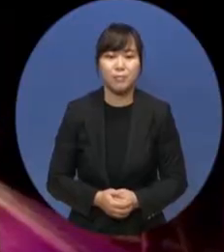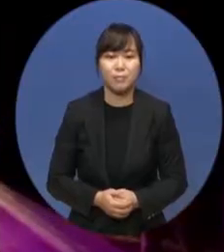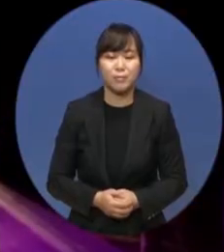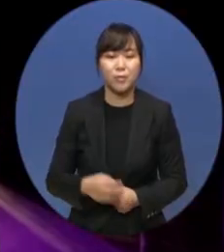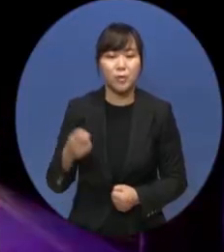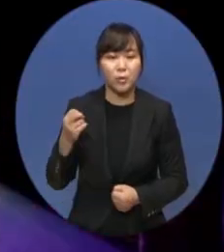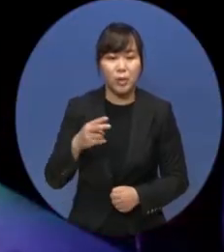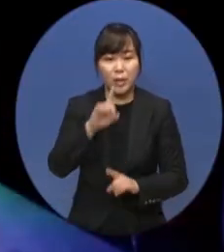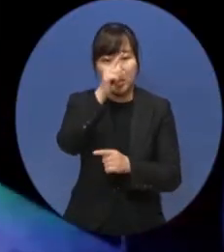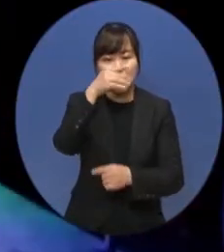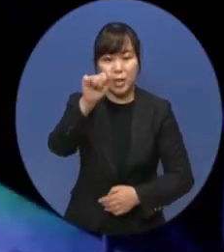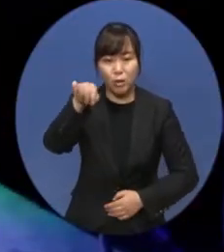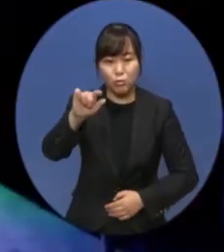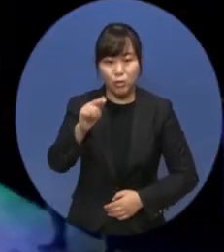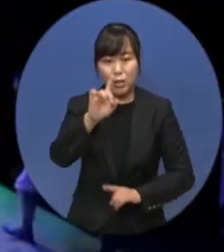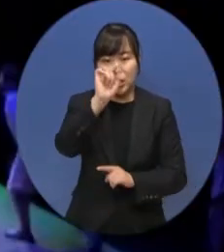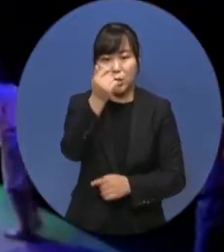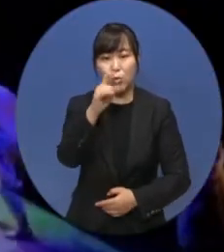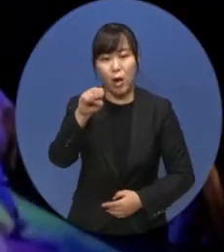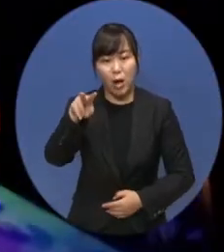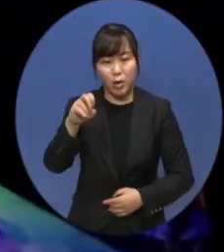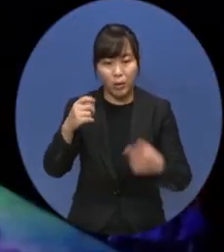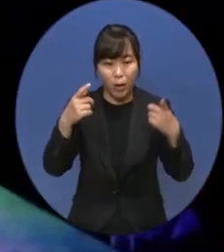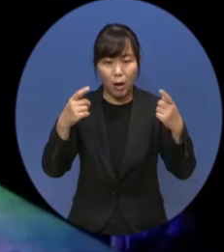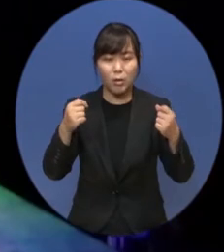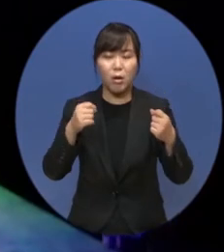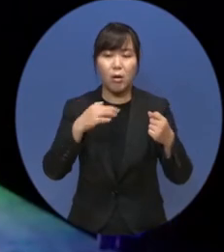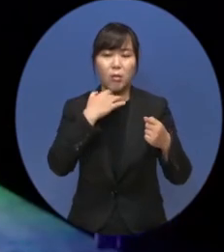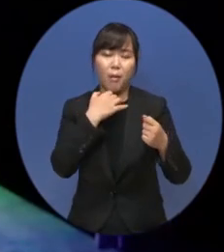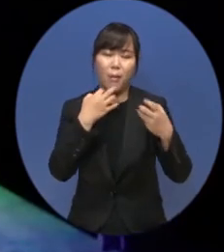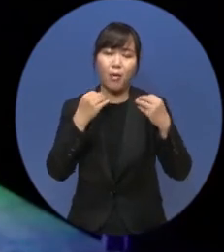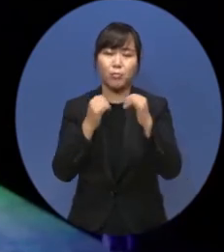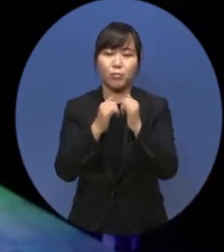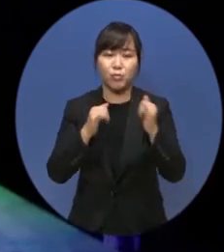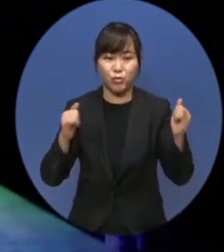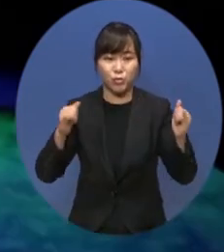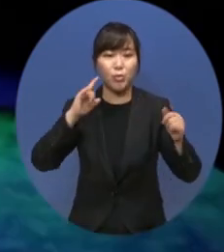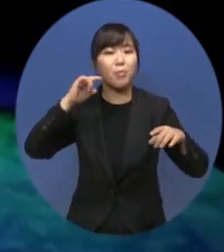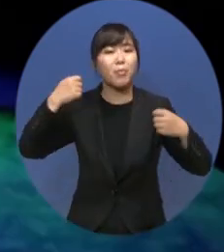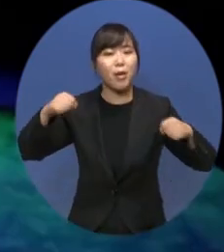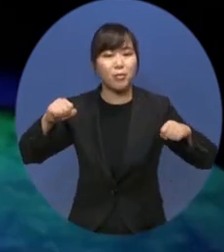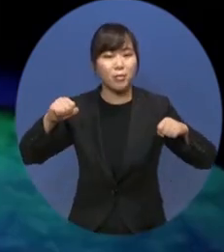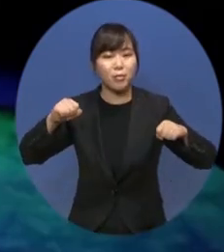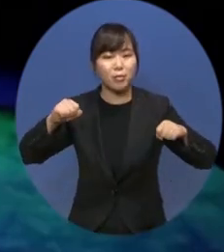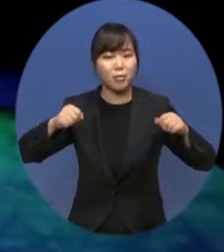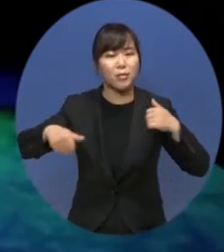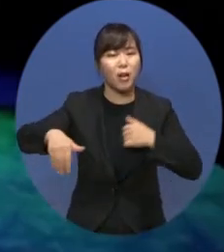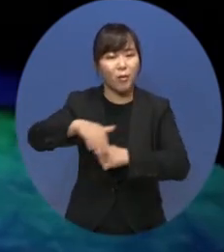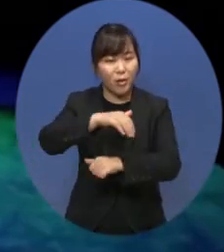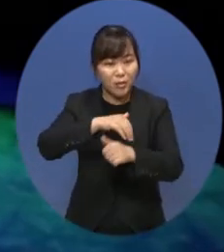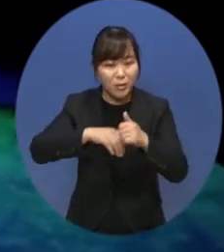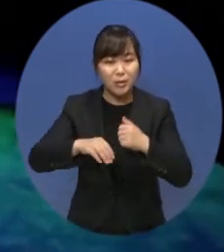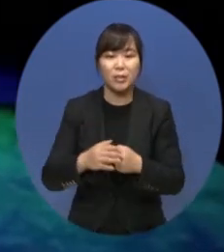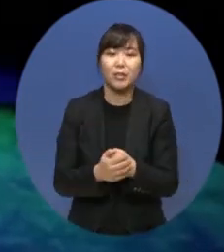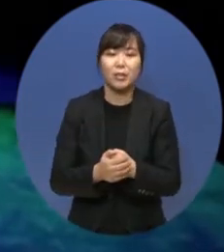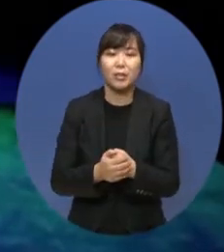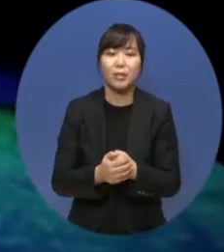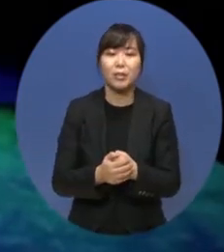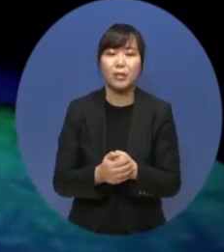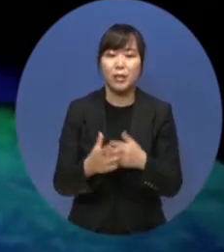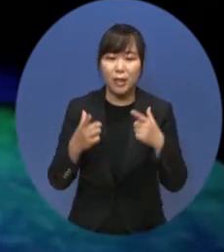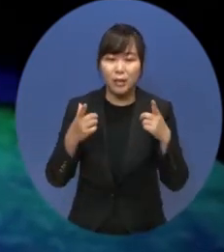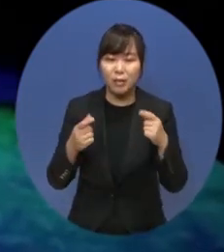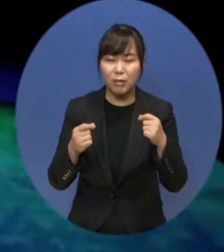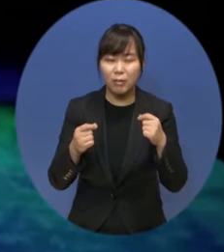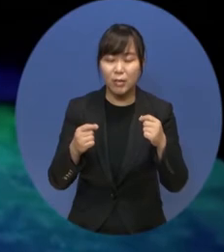또한 이태훈, 이화영을 비롯해 폭넓은 연령대의 배우들이 펼치는 연기 앙상블은 이